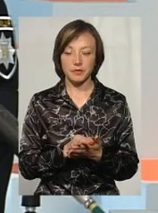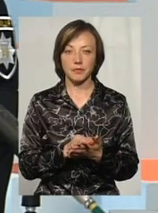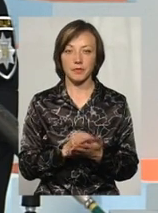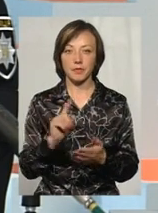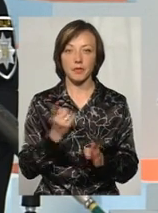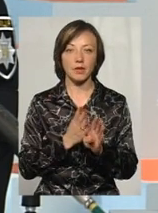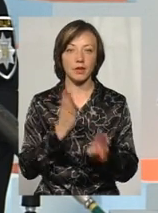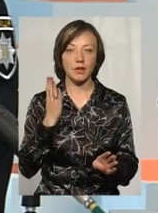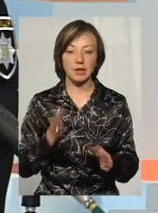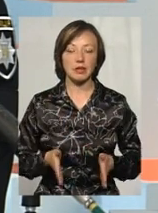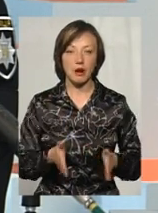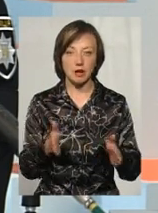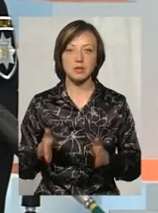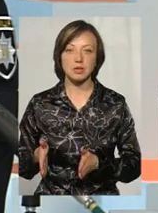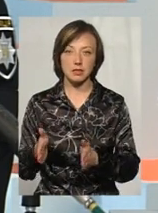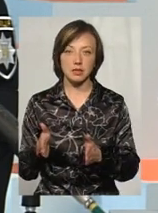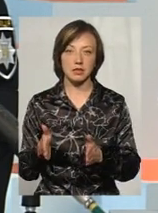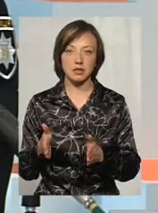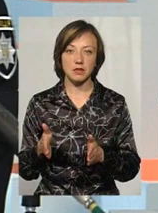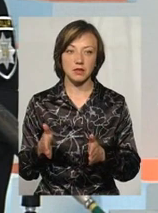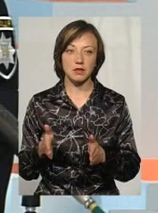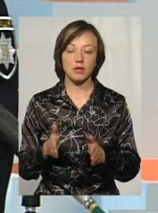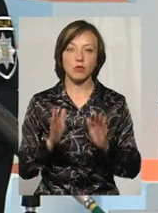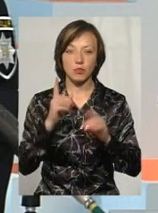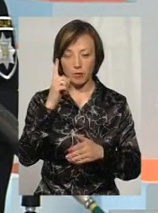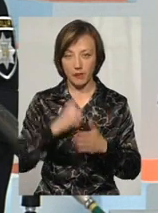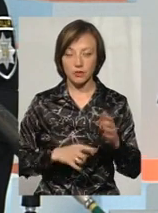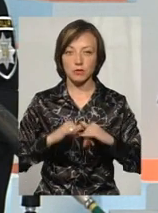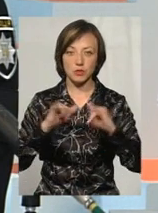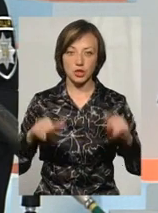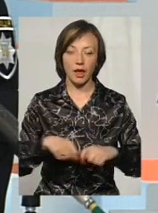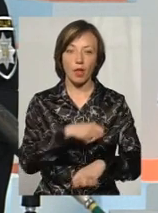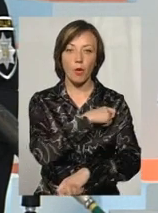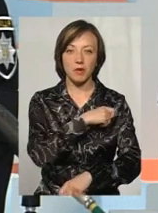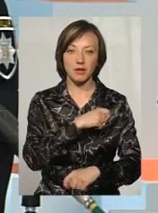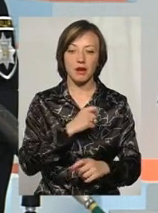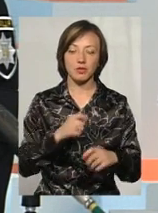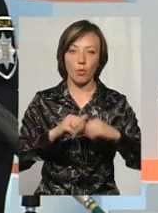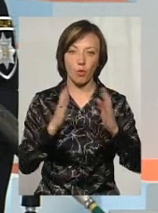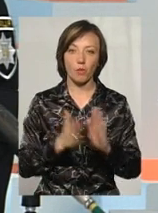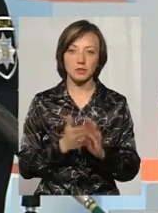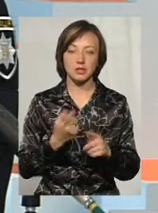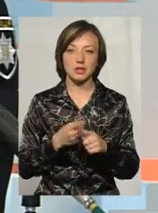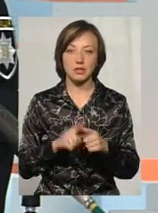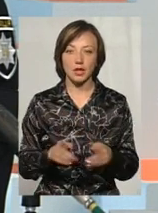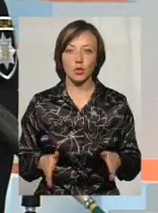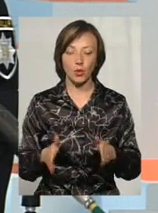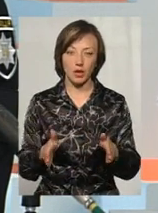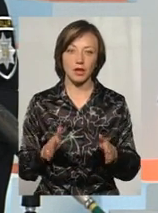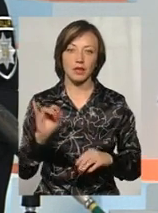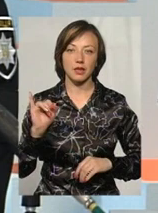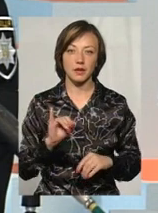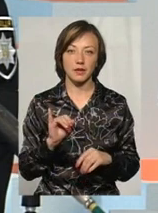все, траси. Впевнені, що будемо збільшувати кілометраж і обсяг цих доріг.